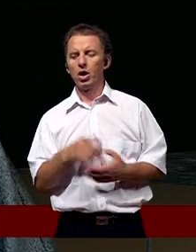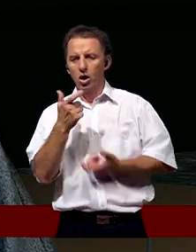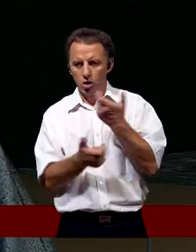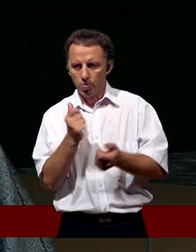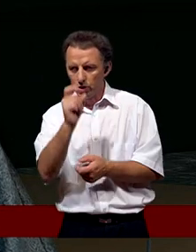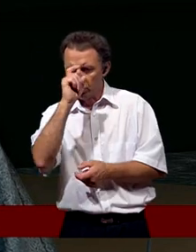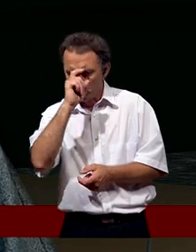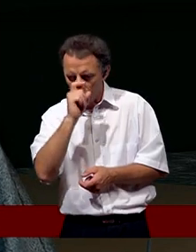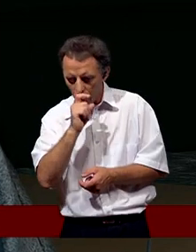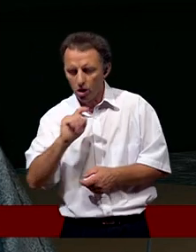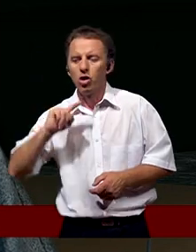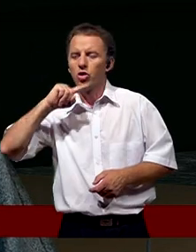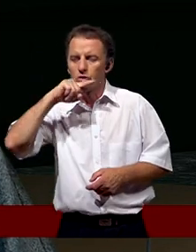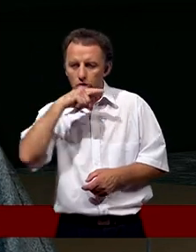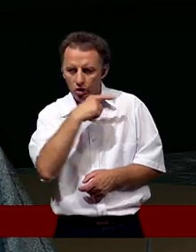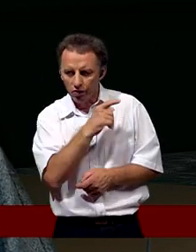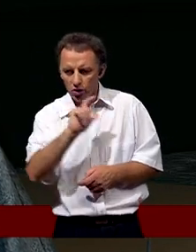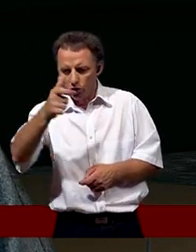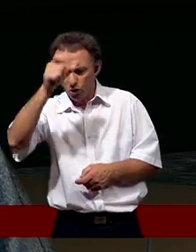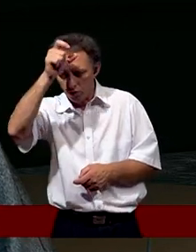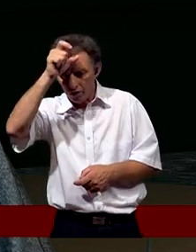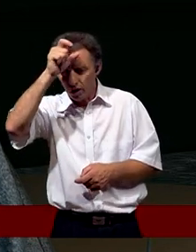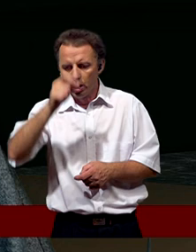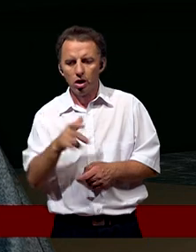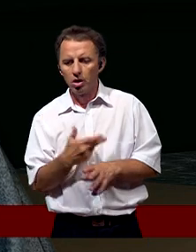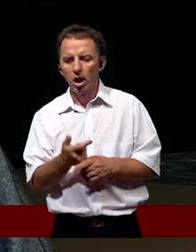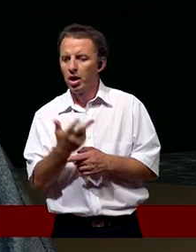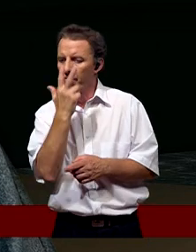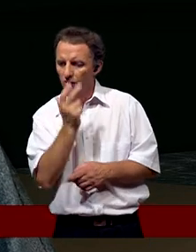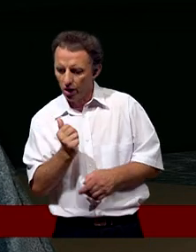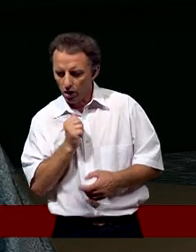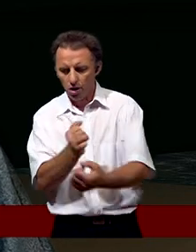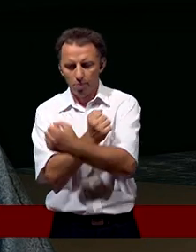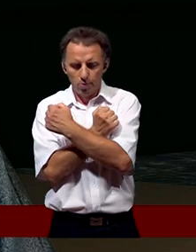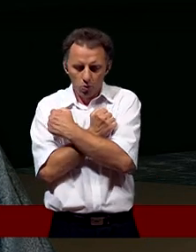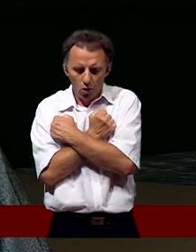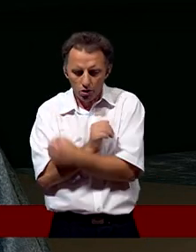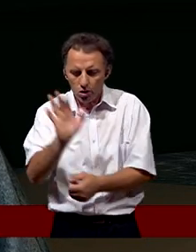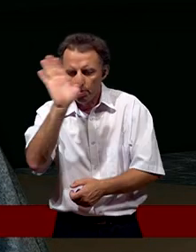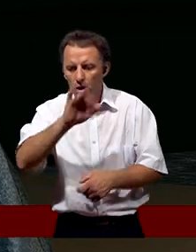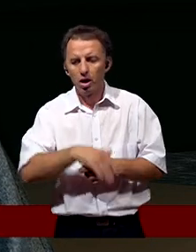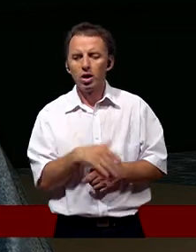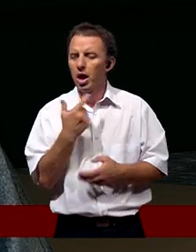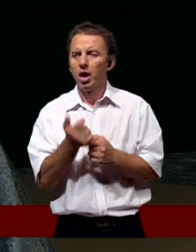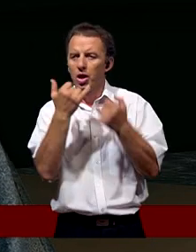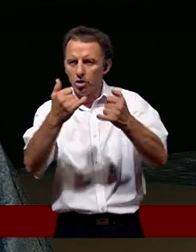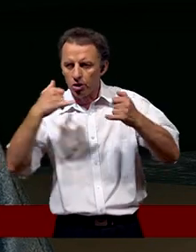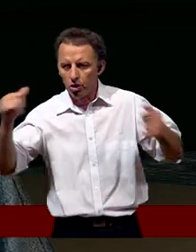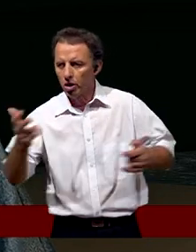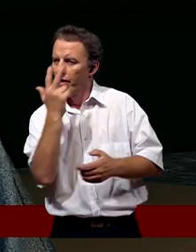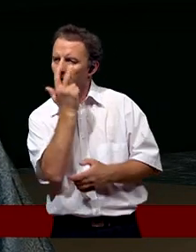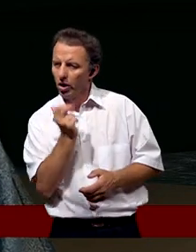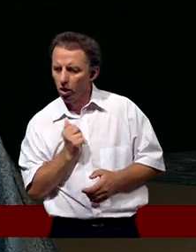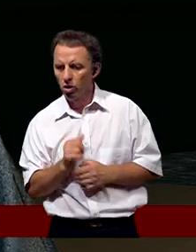Czyli robisz źle, krzywdzisz drugiego człowieka, to nie dość, że nie wyrażasz tej miłości Bożej, nie dość, że inni